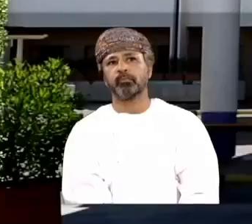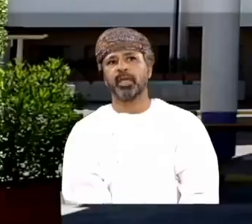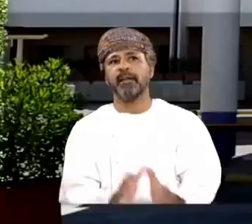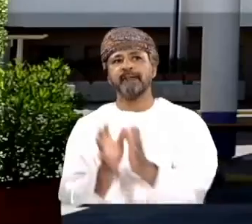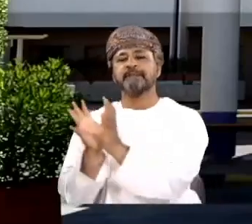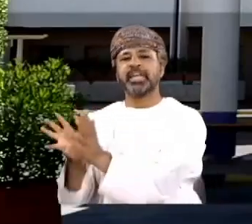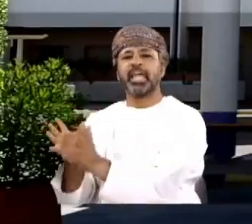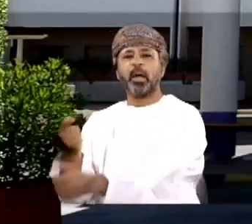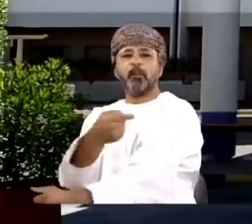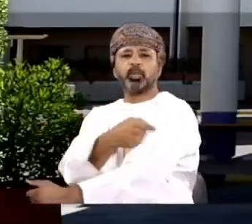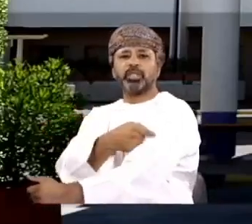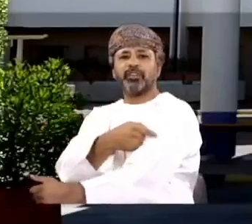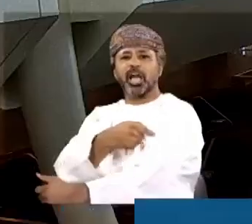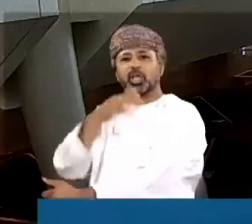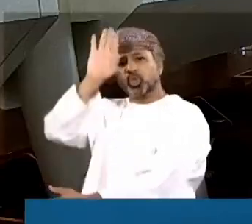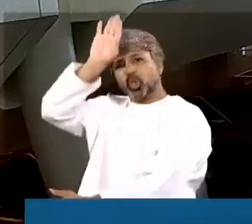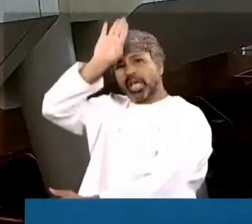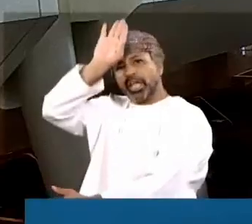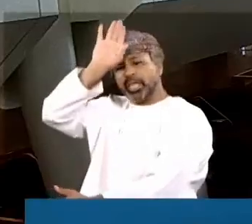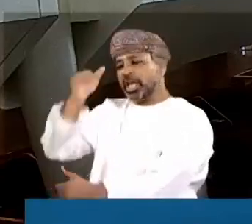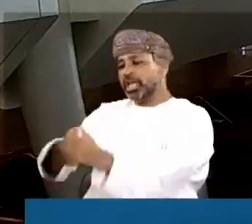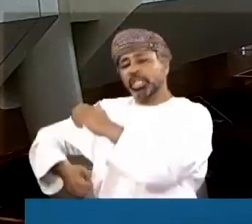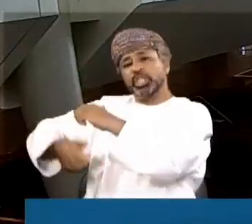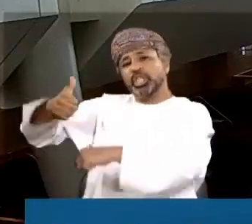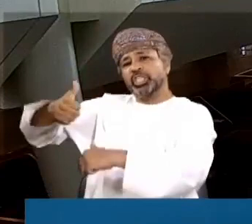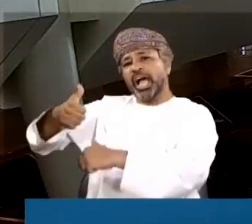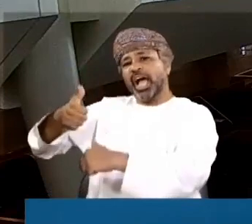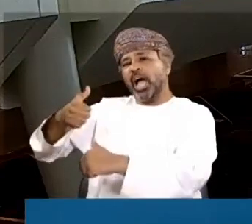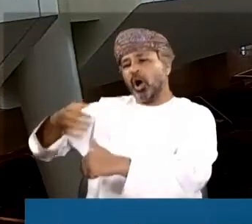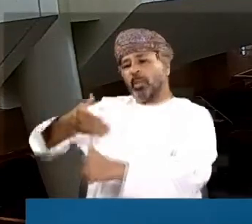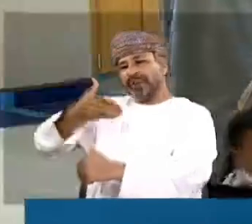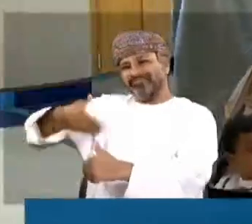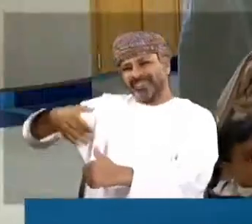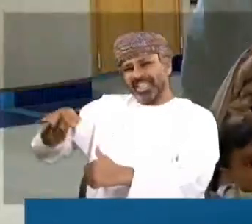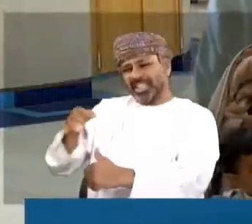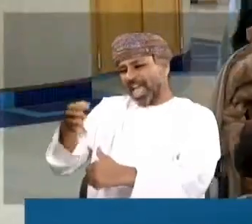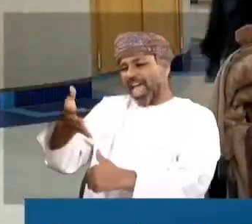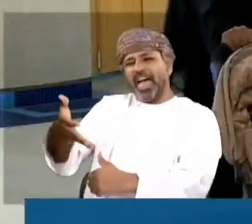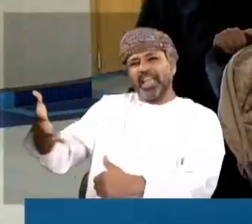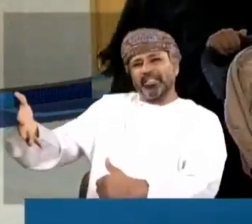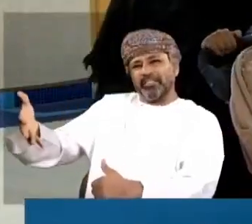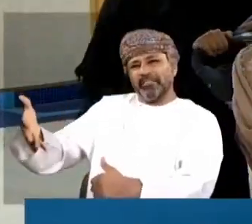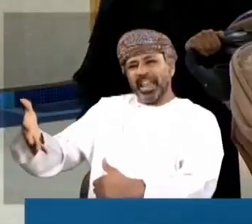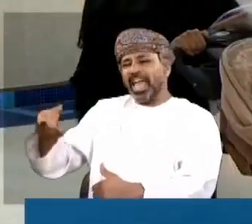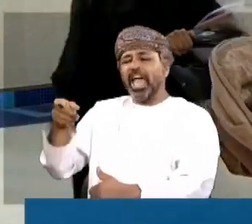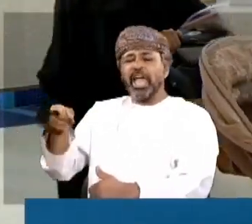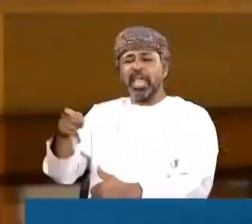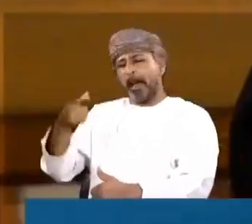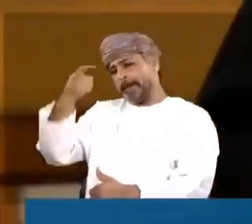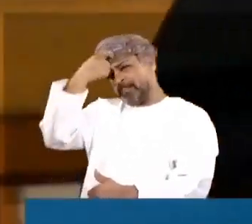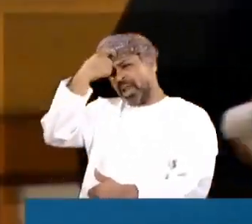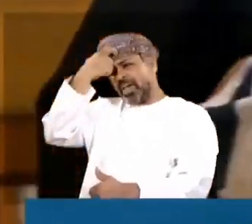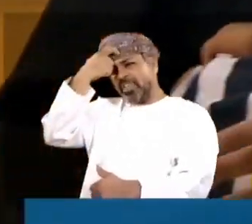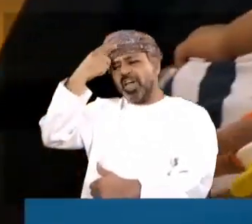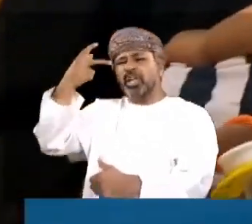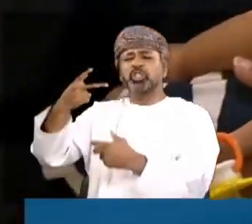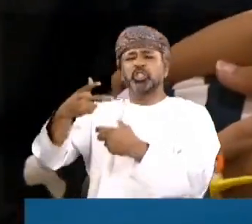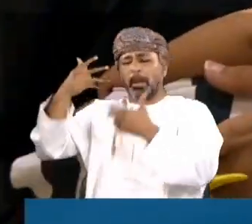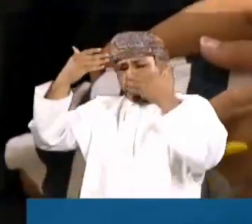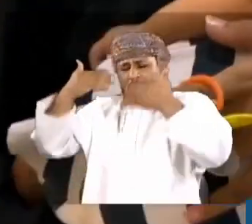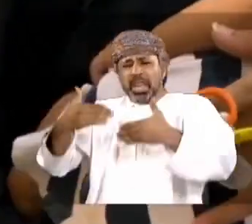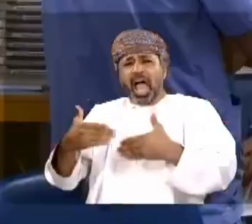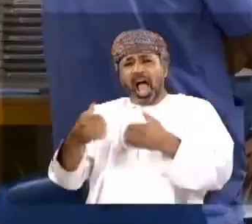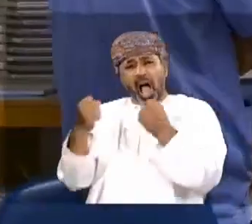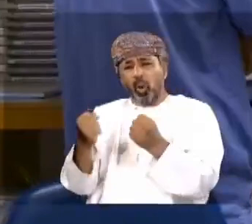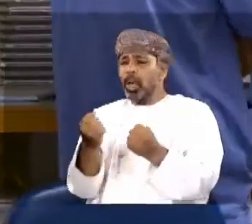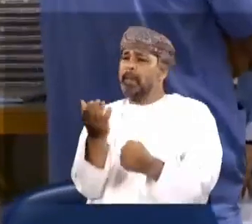فريق طبي بالمستشفى السلطاني ينجح في زراعة خلايا جذعية لرضيعة تعاني من نقص المناعة المركب